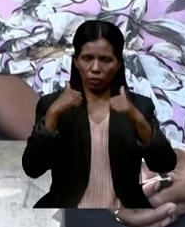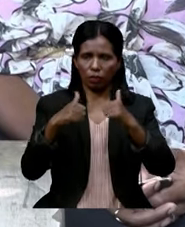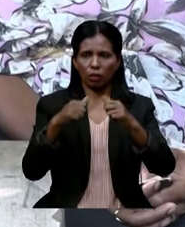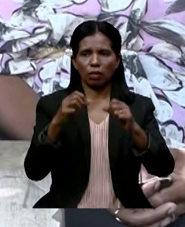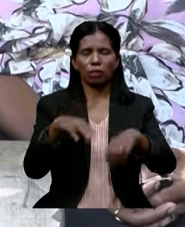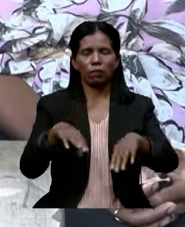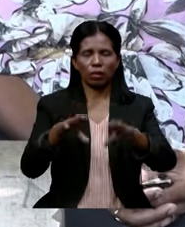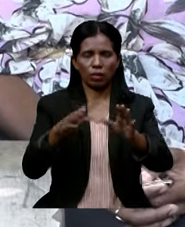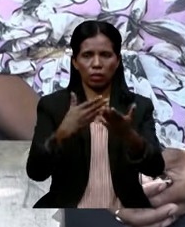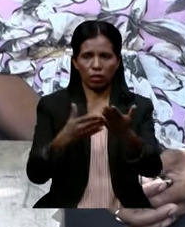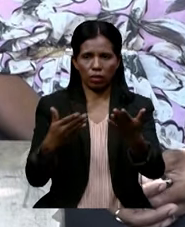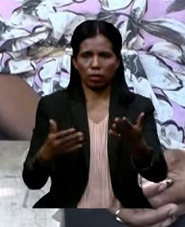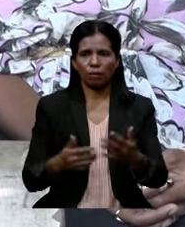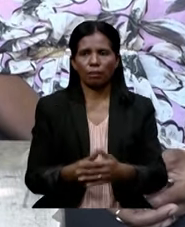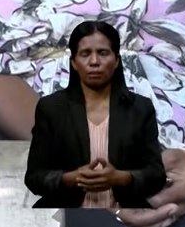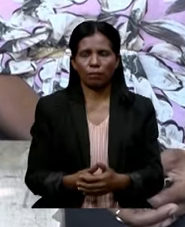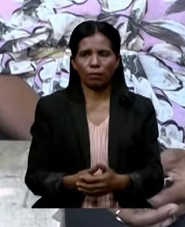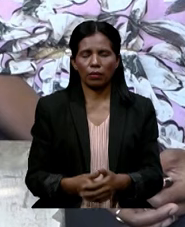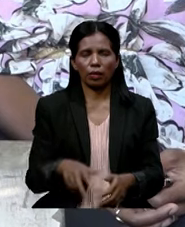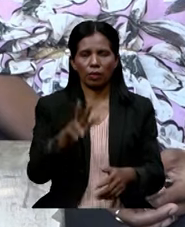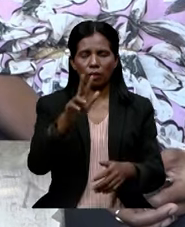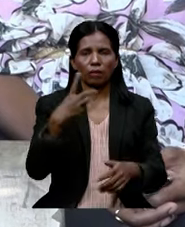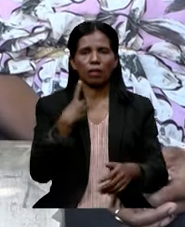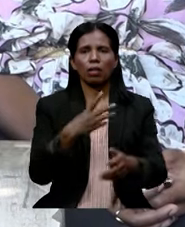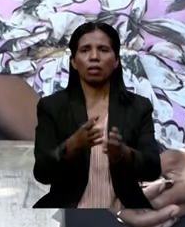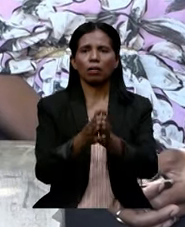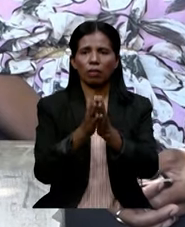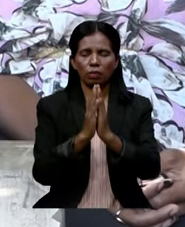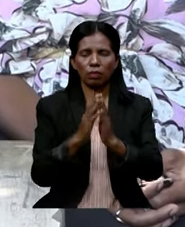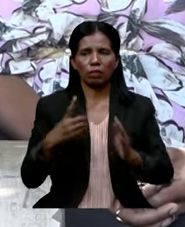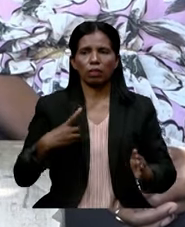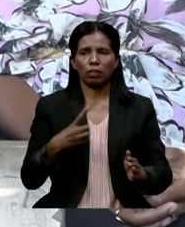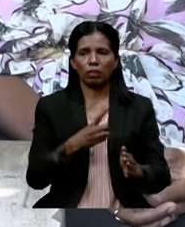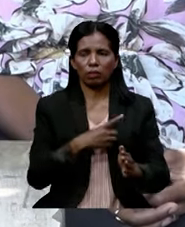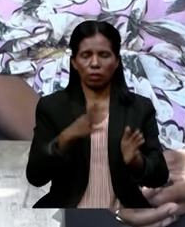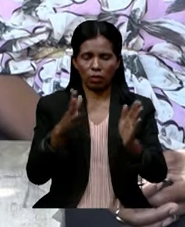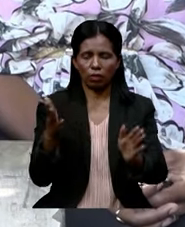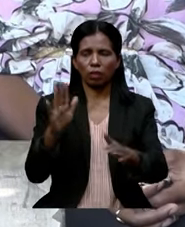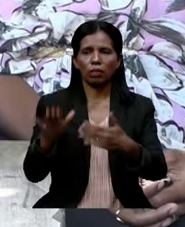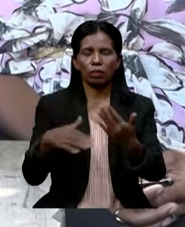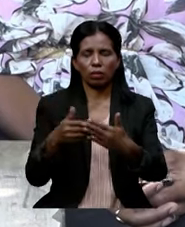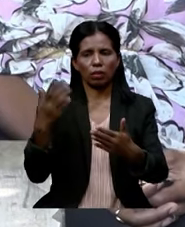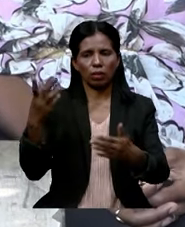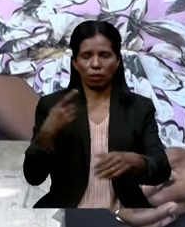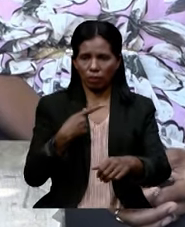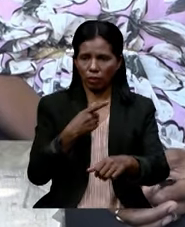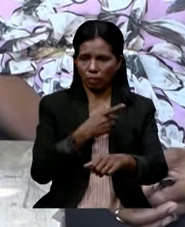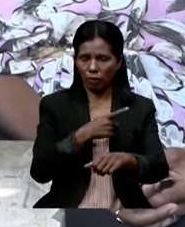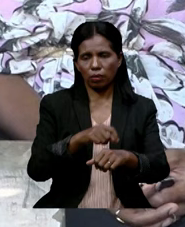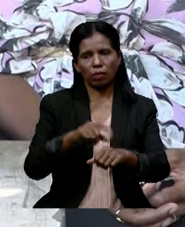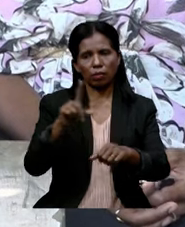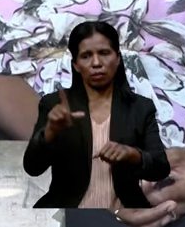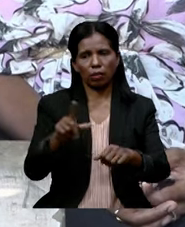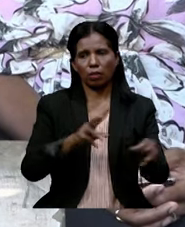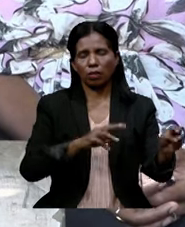bendas nian. Tolu, ami husu ba deputado sira iha parlamento nasional